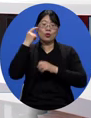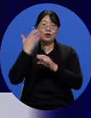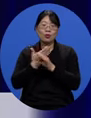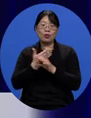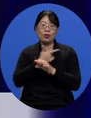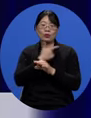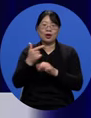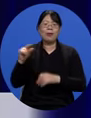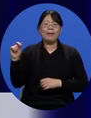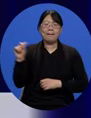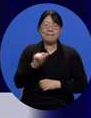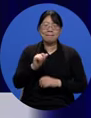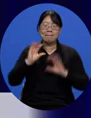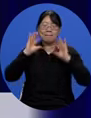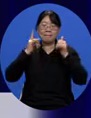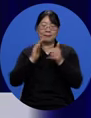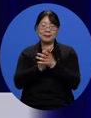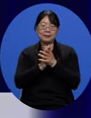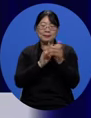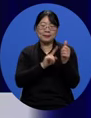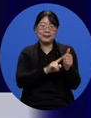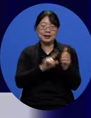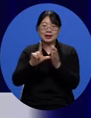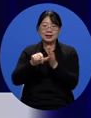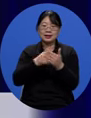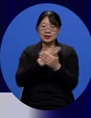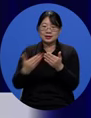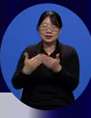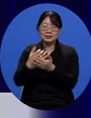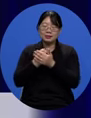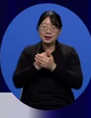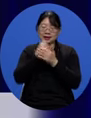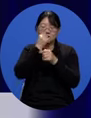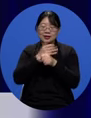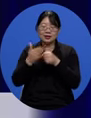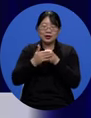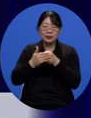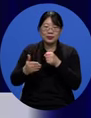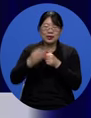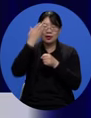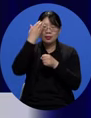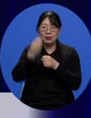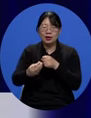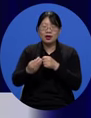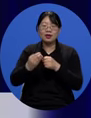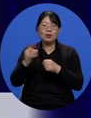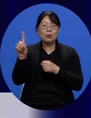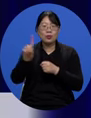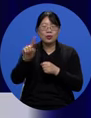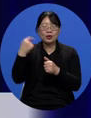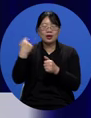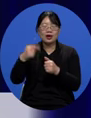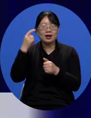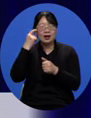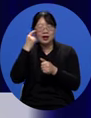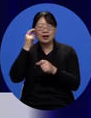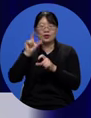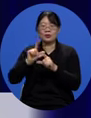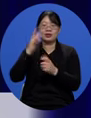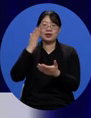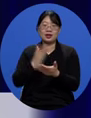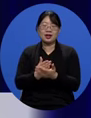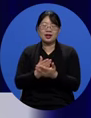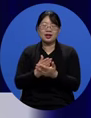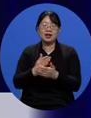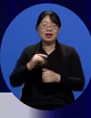너무 다 빠르게 어린 친구들은 이 시대의 100 흐름을 받아들이기 때문에 그런 걸 봤을 때 뭘 가르 칠까 를 고민하는 게 아니라